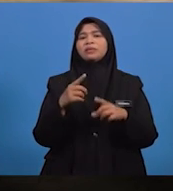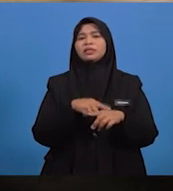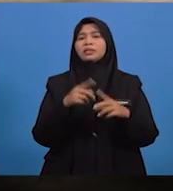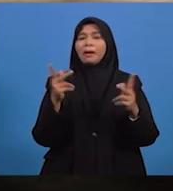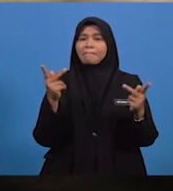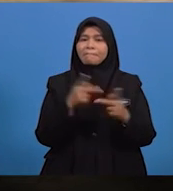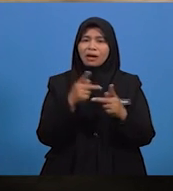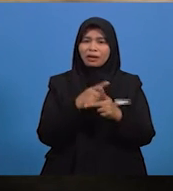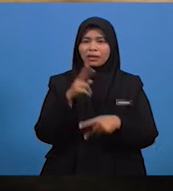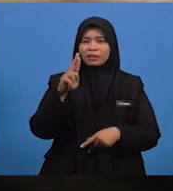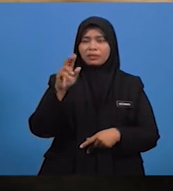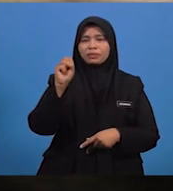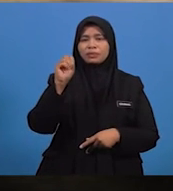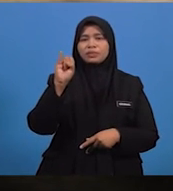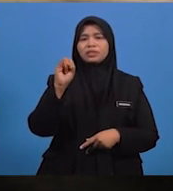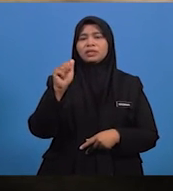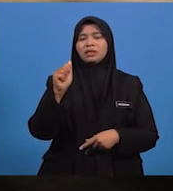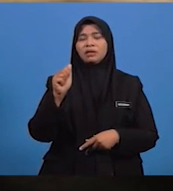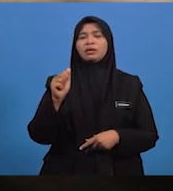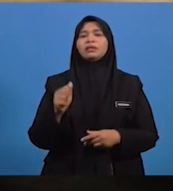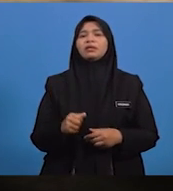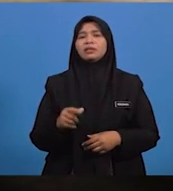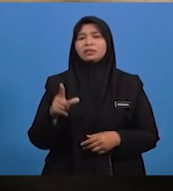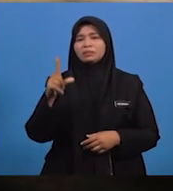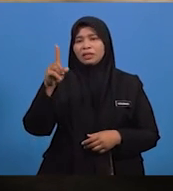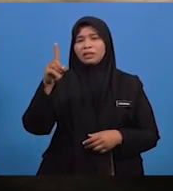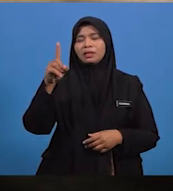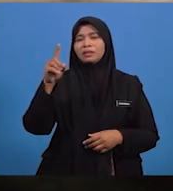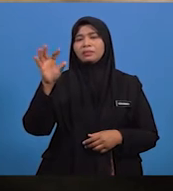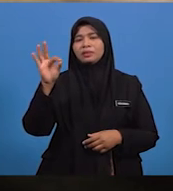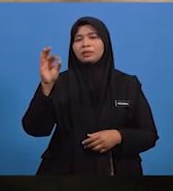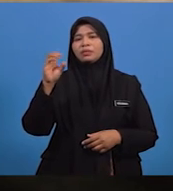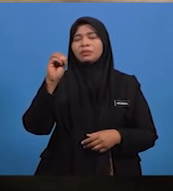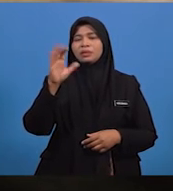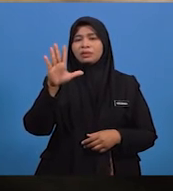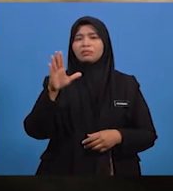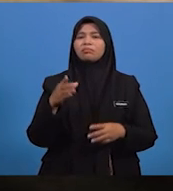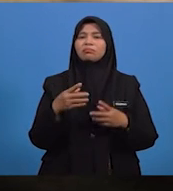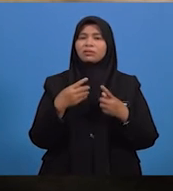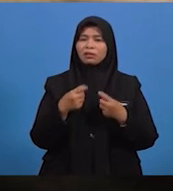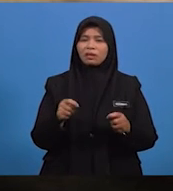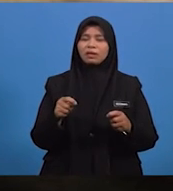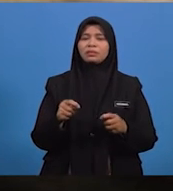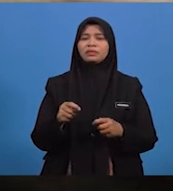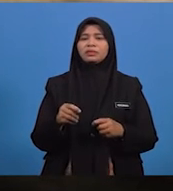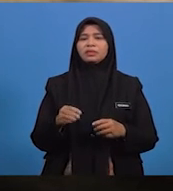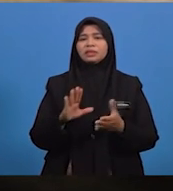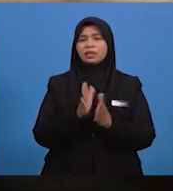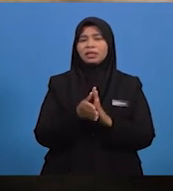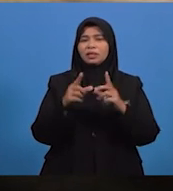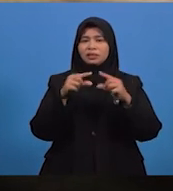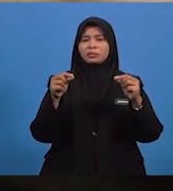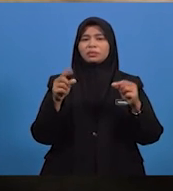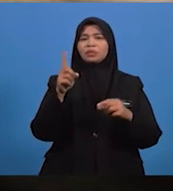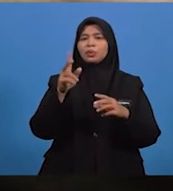Rusia-Jepun pada tahun 1905 telah menyebabkan Jepun dianggap sebagai sebuah kuasa